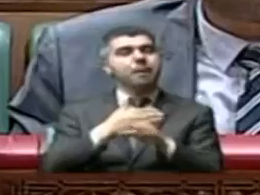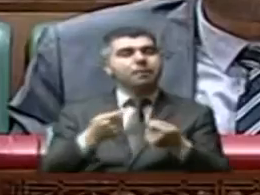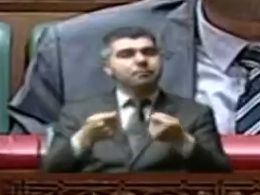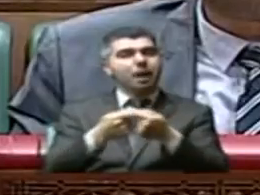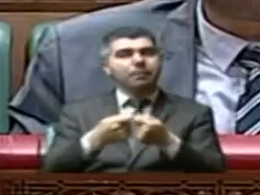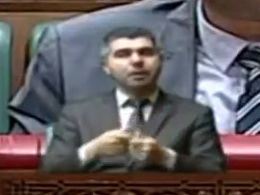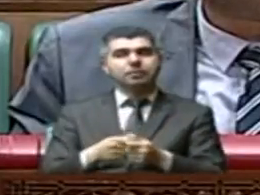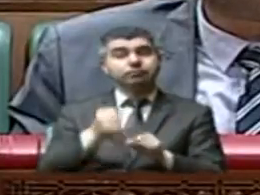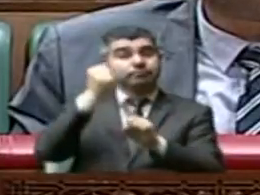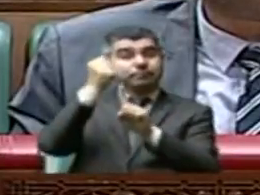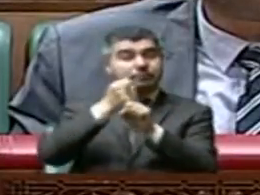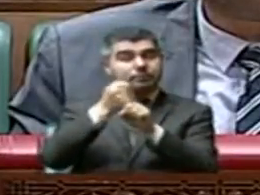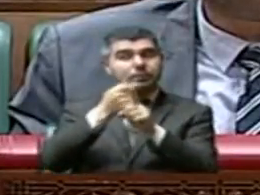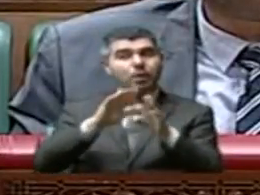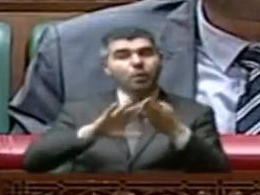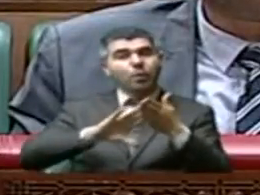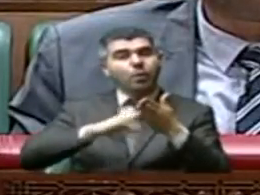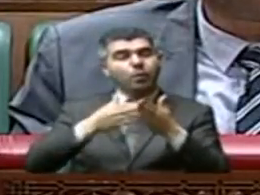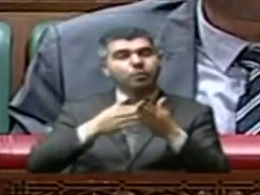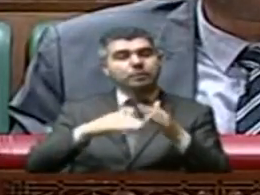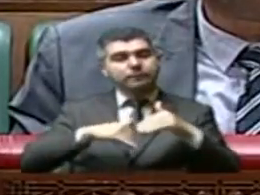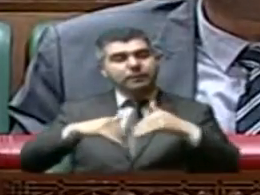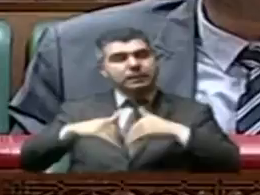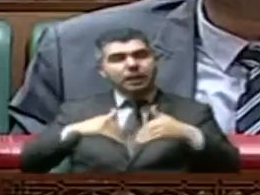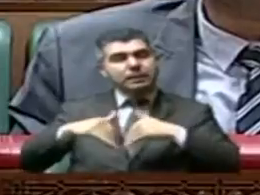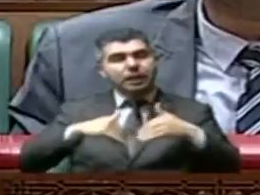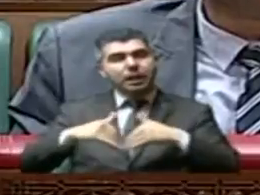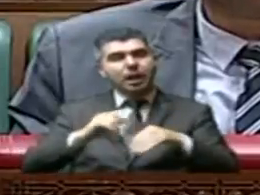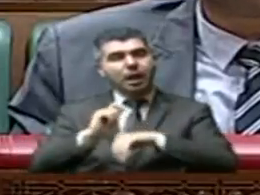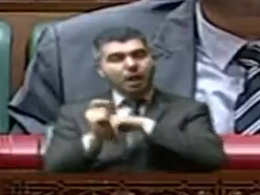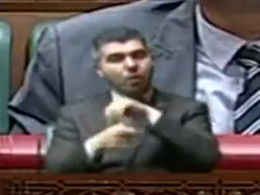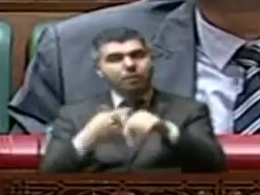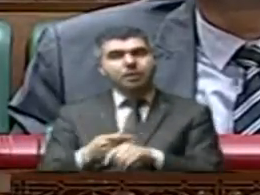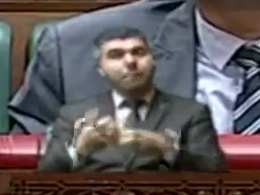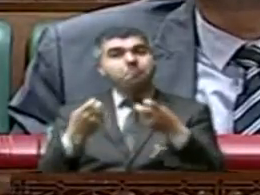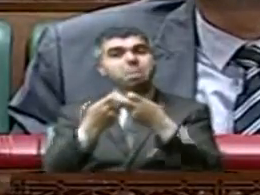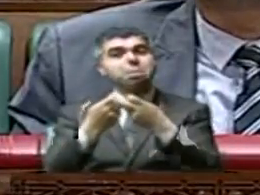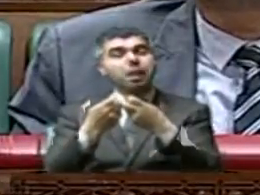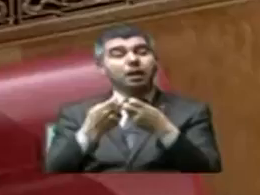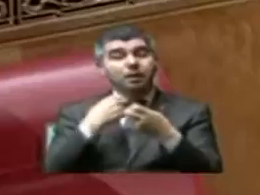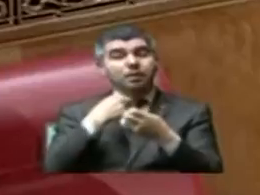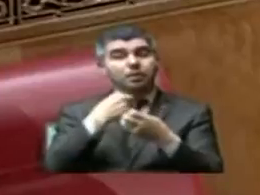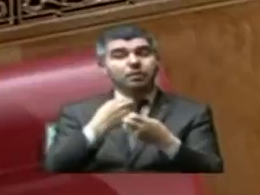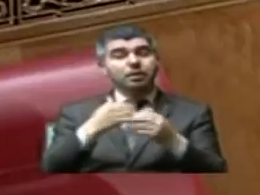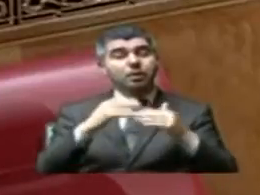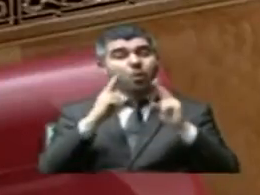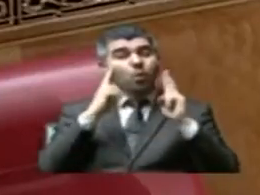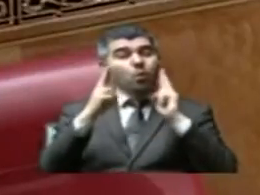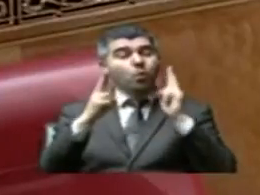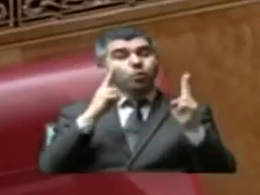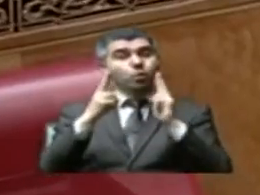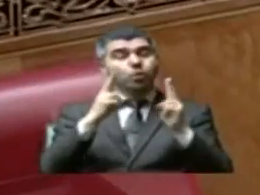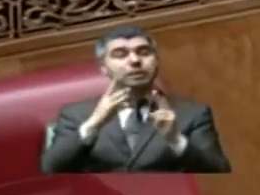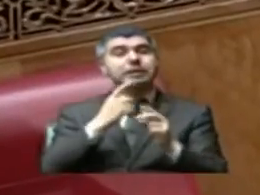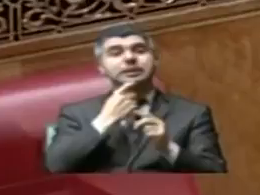الحسيمه والتازه راه تتكلف 4 المليار ديال الدرهم، وهو المقصود منها فك العزله على واحد العدد ديال المناطق. والحمد لله انه